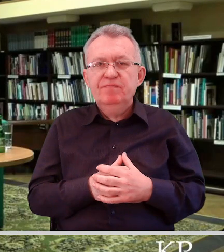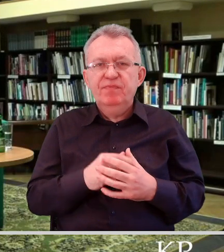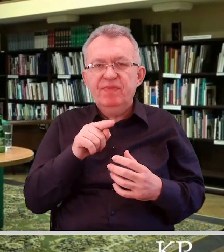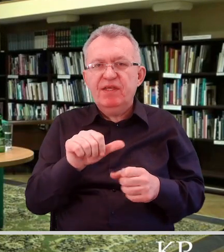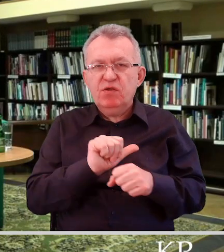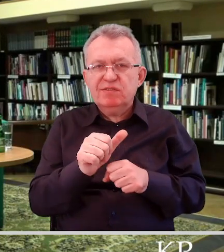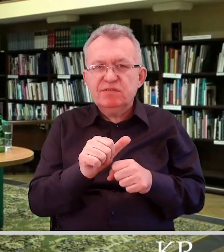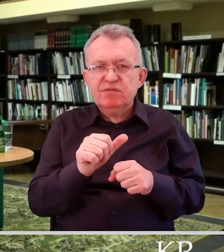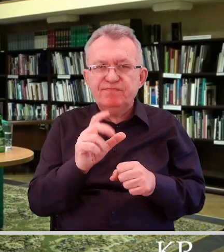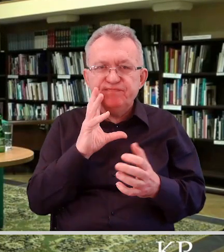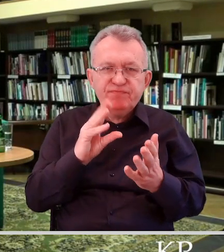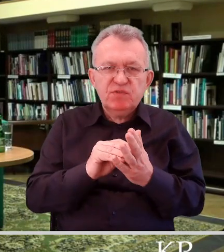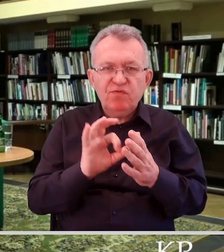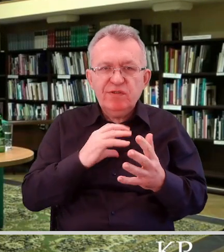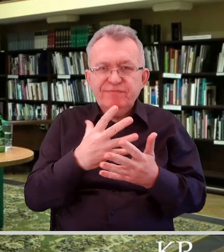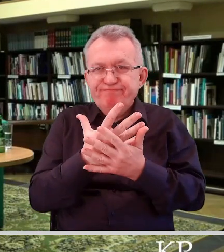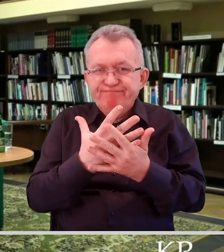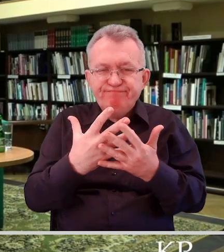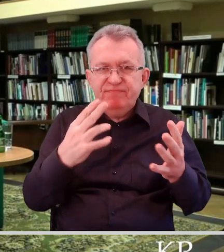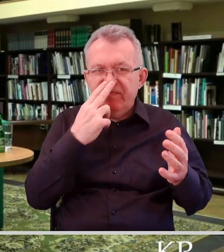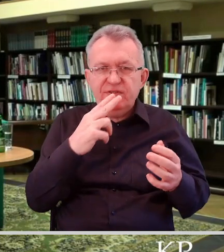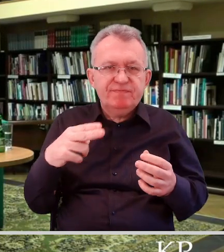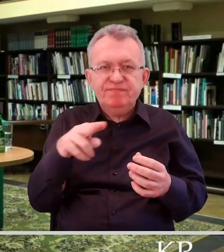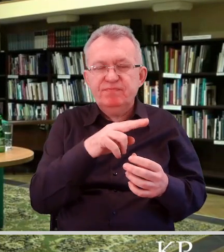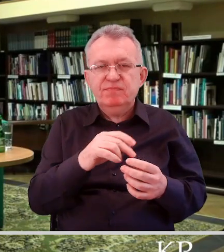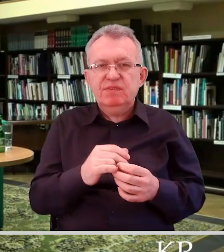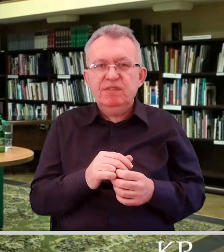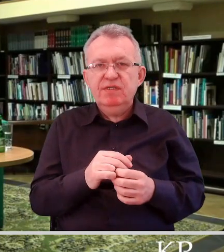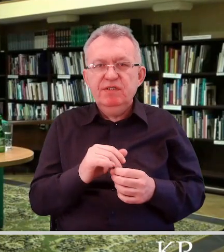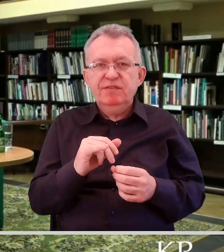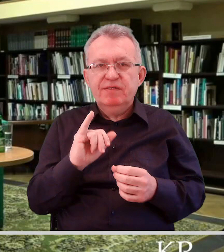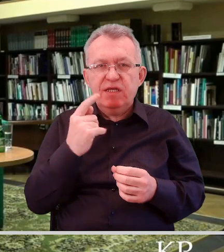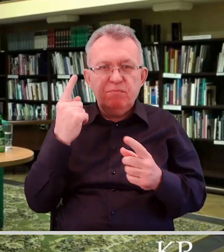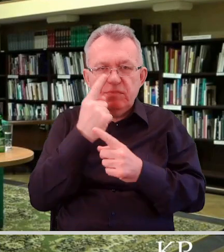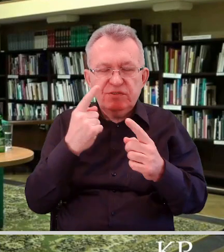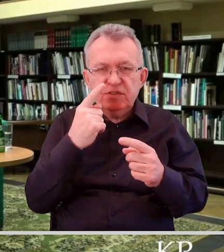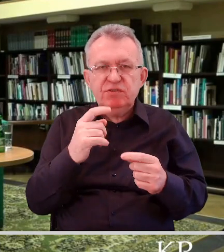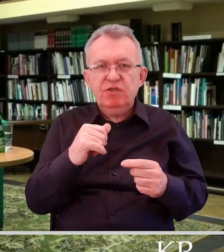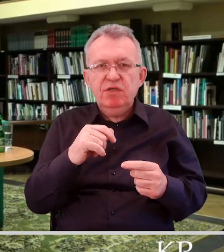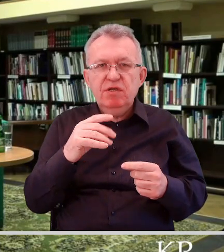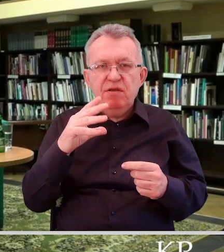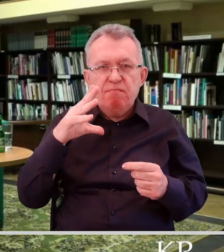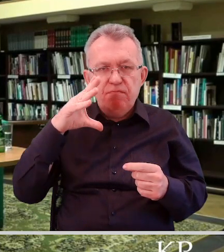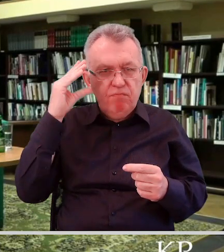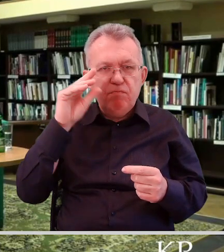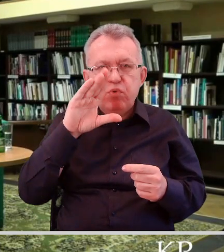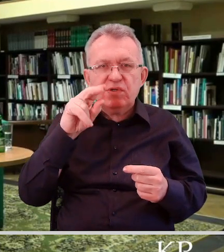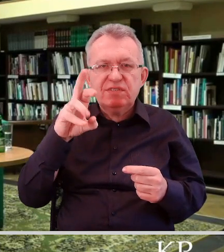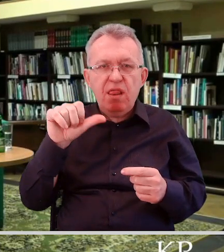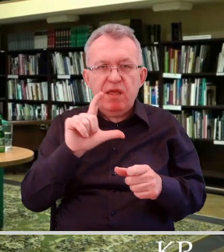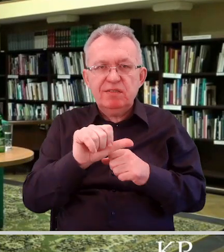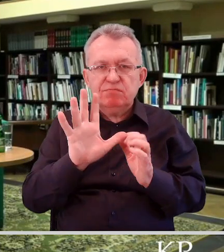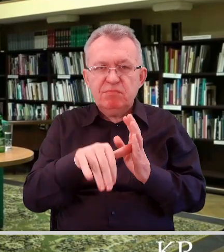taki rodzaj odzyskiwania przestrzeni. Bo tak jak myślę sobie, Bruksela jest miastem bardzo, bardzo właśnie